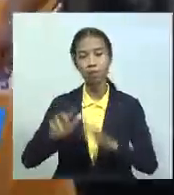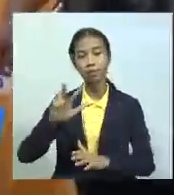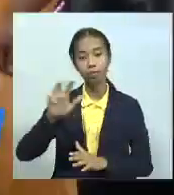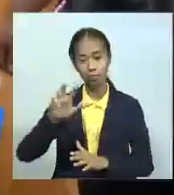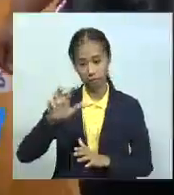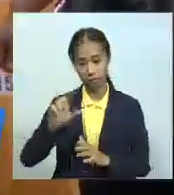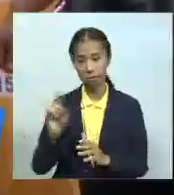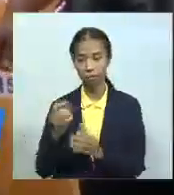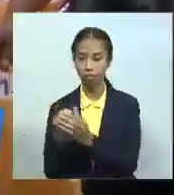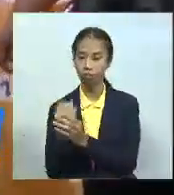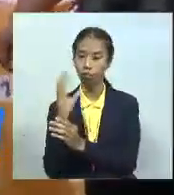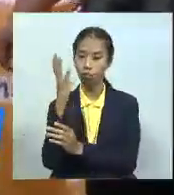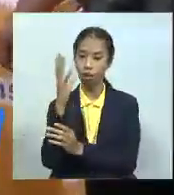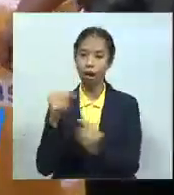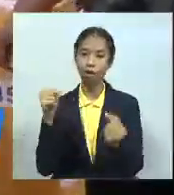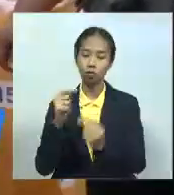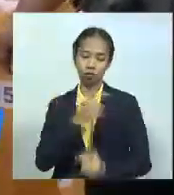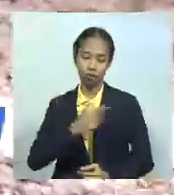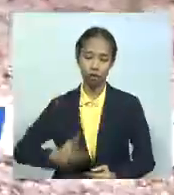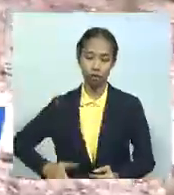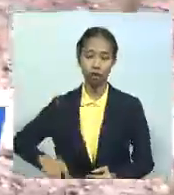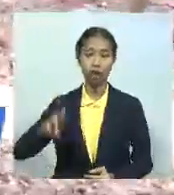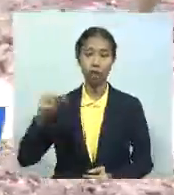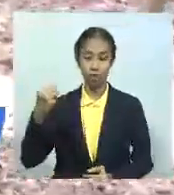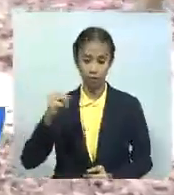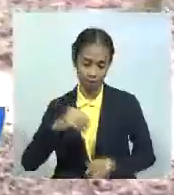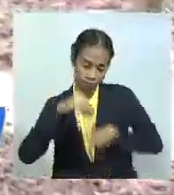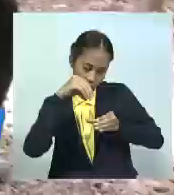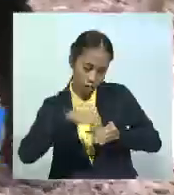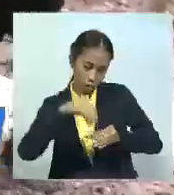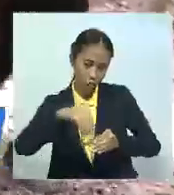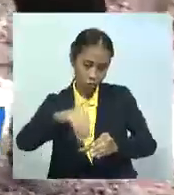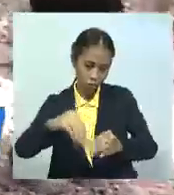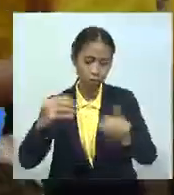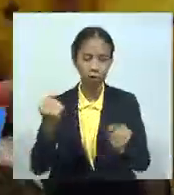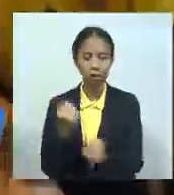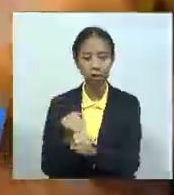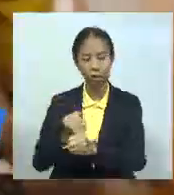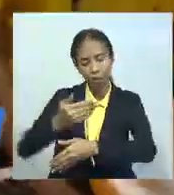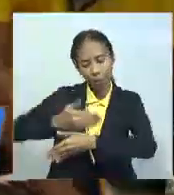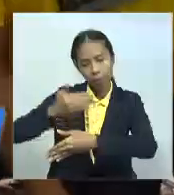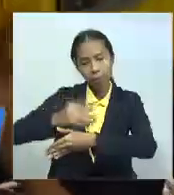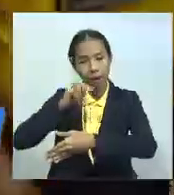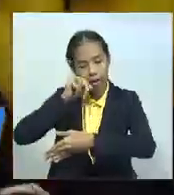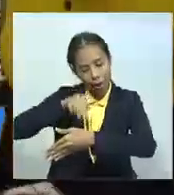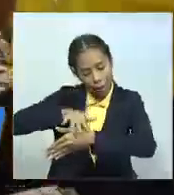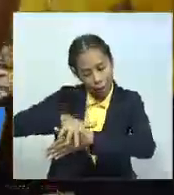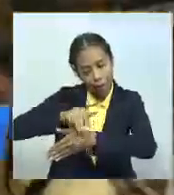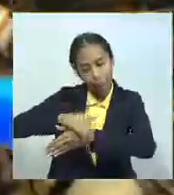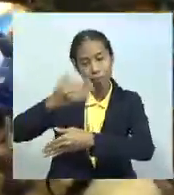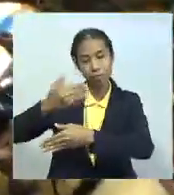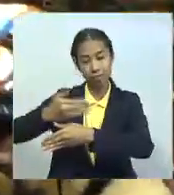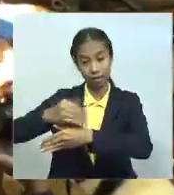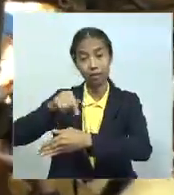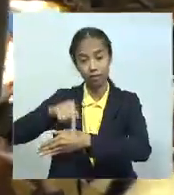วมกันปลูกต้นรวงผึ้งต้นไม้ประจำรัชกาลที่10และสร้างฝายชะลอน้ำในพื้นที่ต้นน้ำธรรมชาติคลองมุดเพื่อสร้